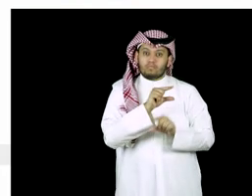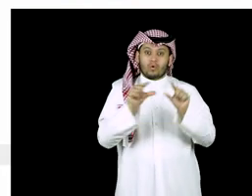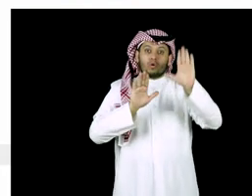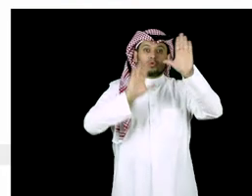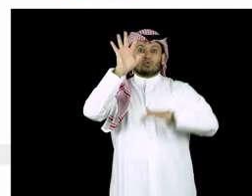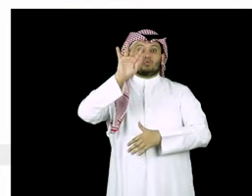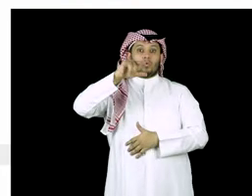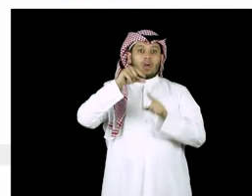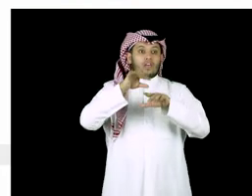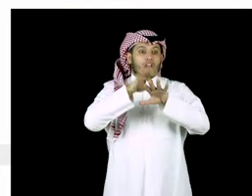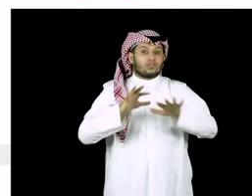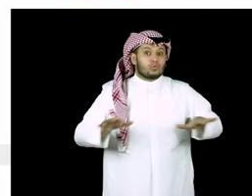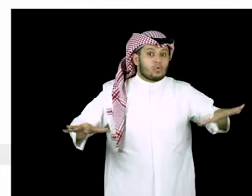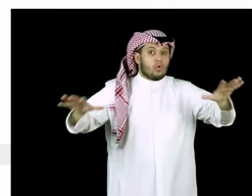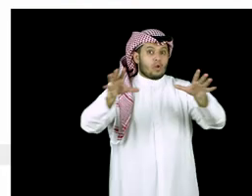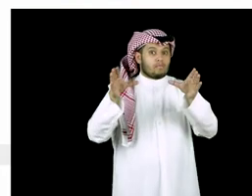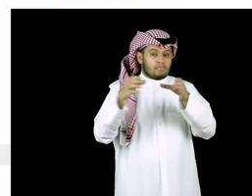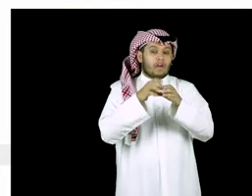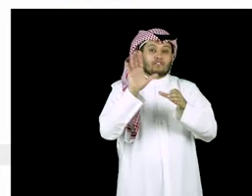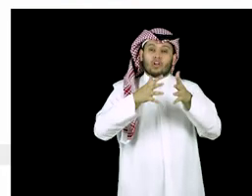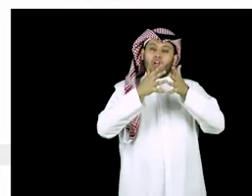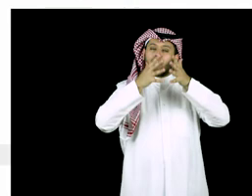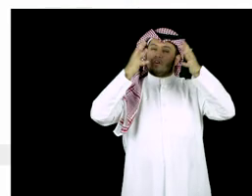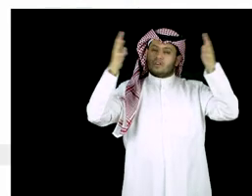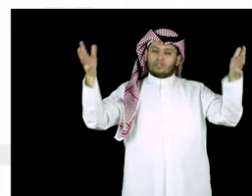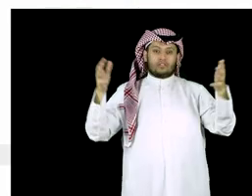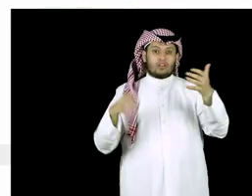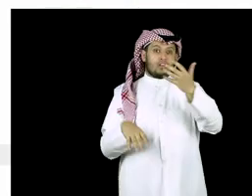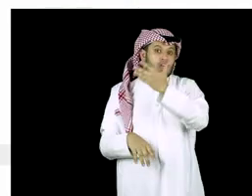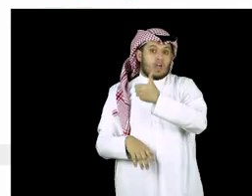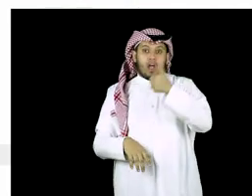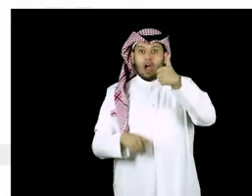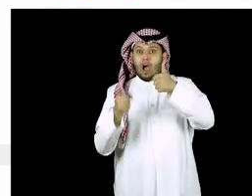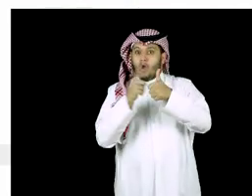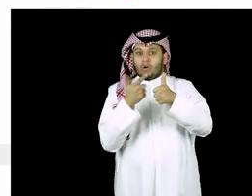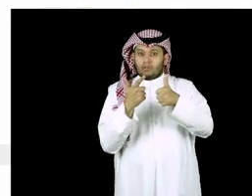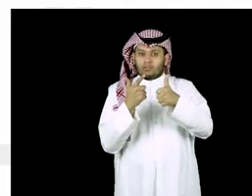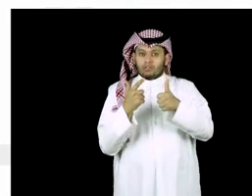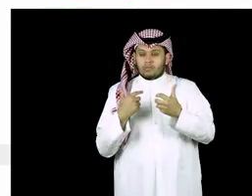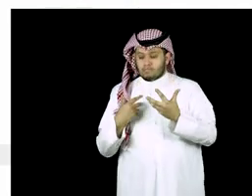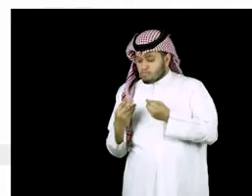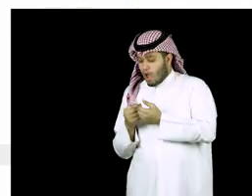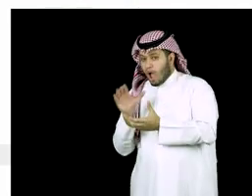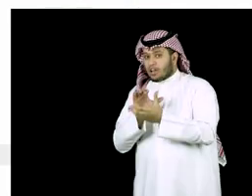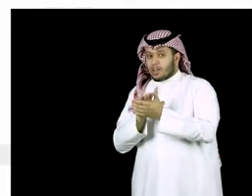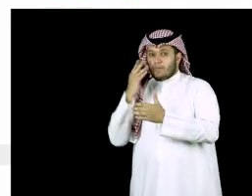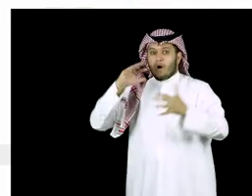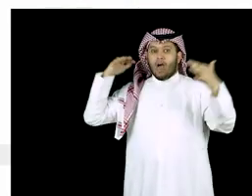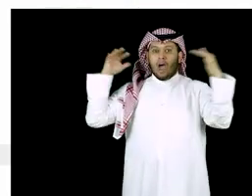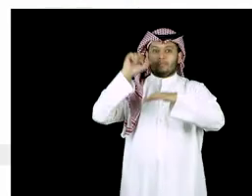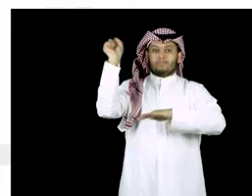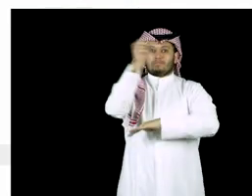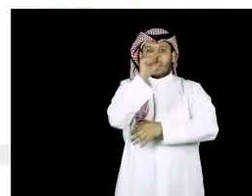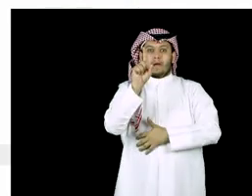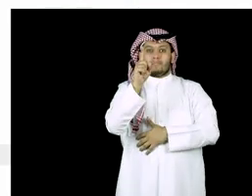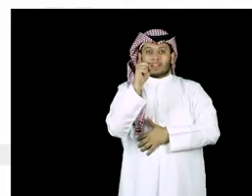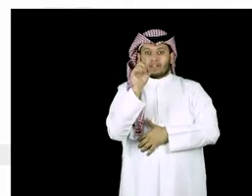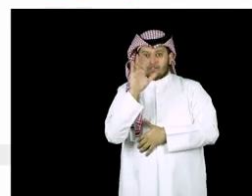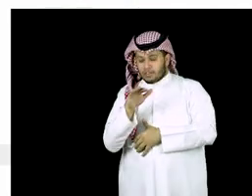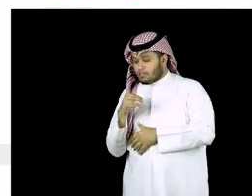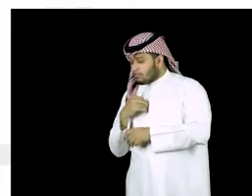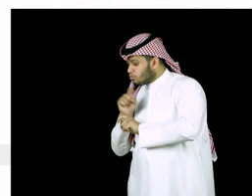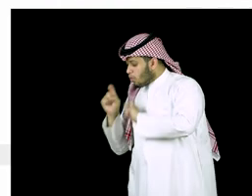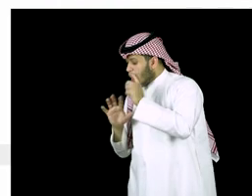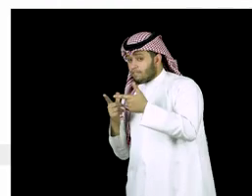في الأمور العامة كثيرة، فمن ذلك مشاورته لأصحابه يوم بدر كما ورد في حديث أنس